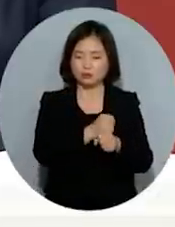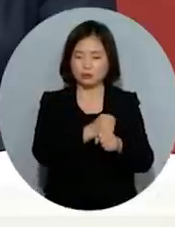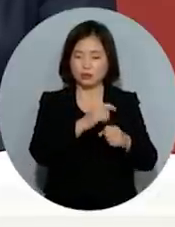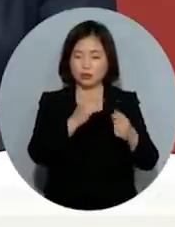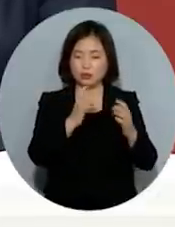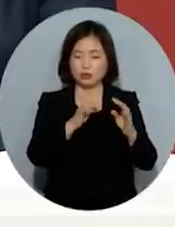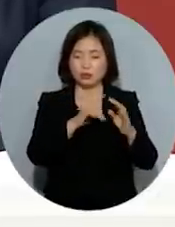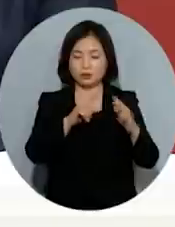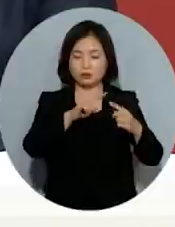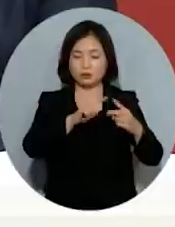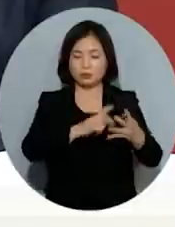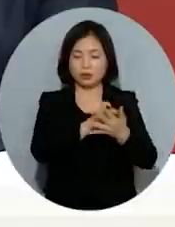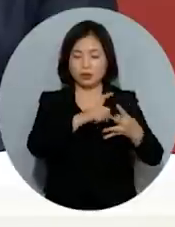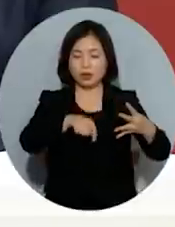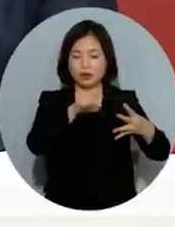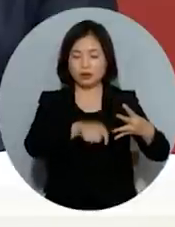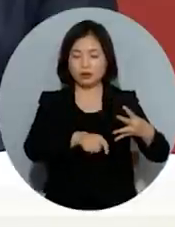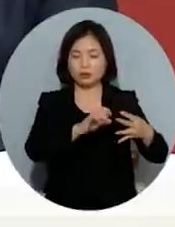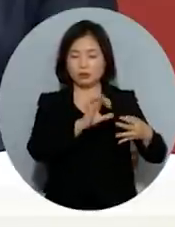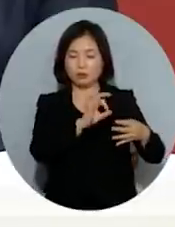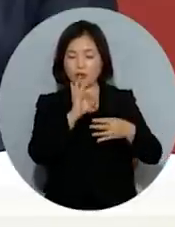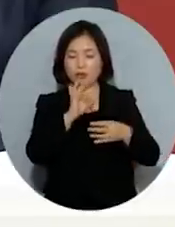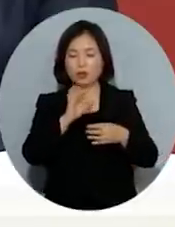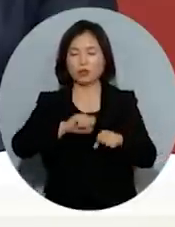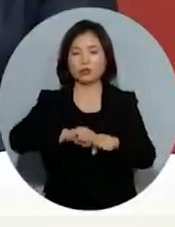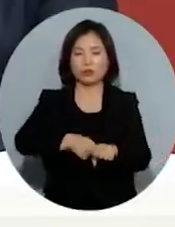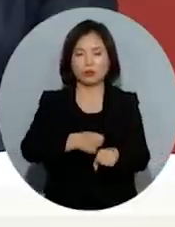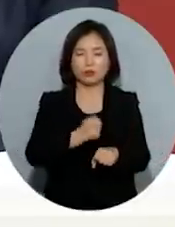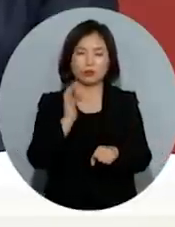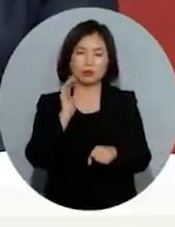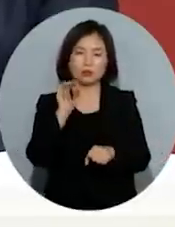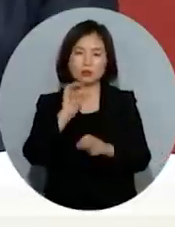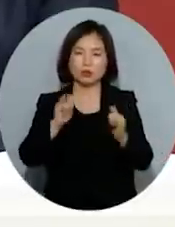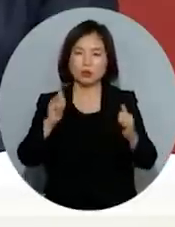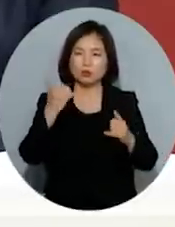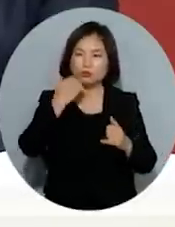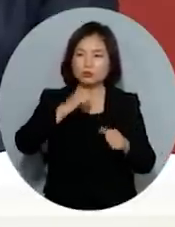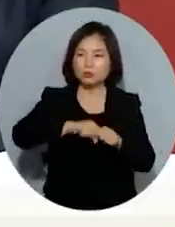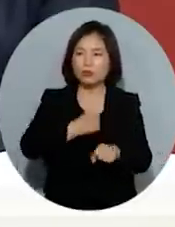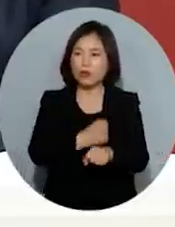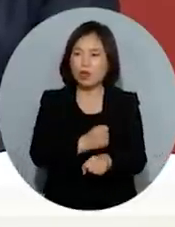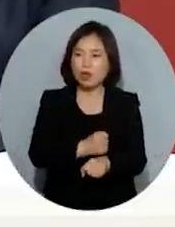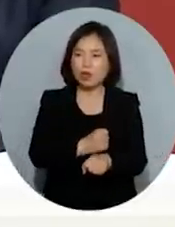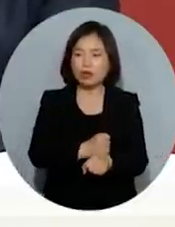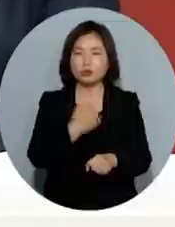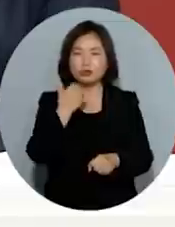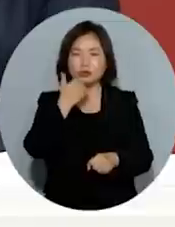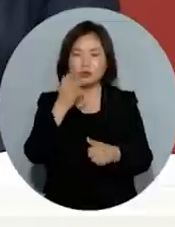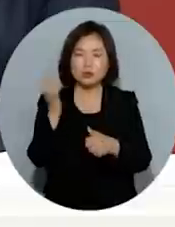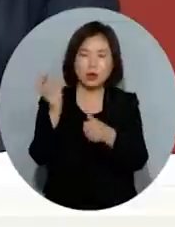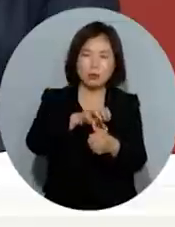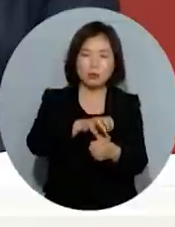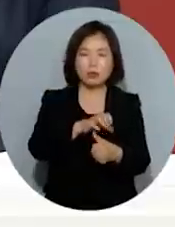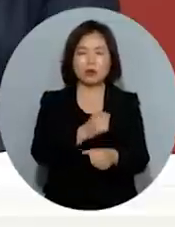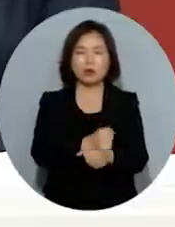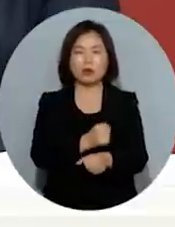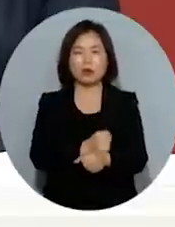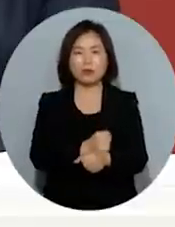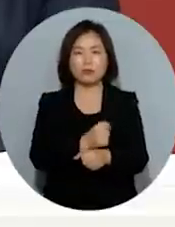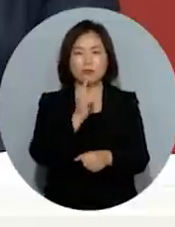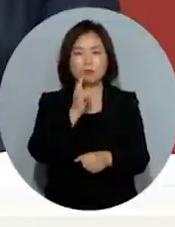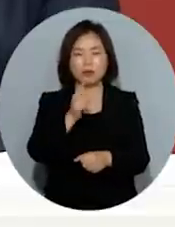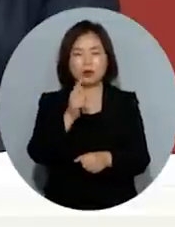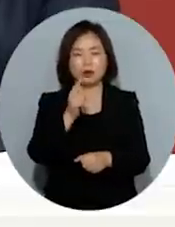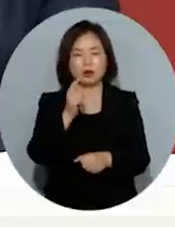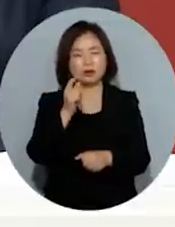해도 하는 것이지 대통령이 될 사람이 누구를 처벌한다, 누구를 감옥에 보낸다 이렇게